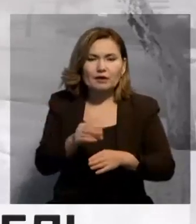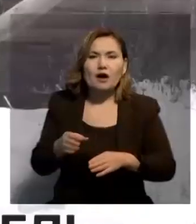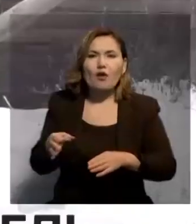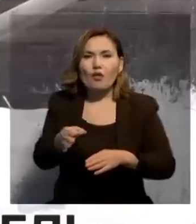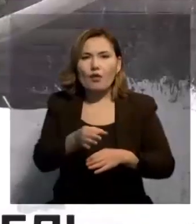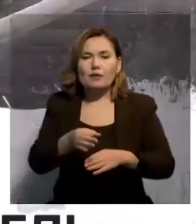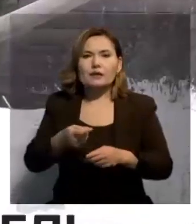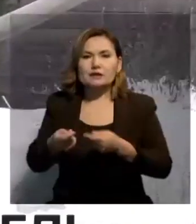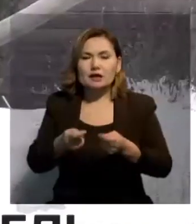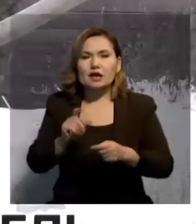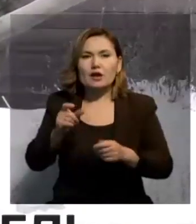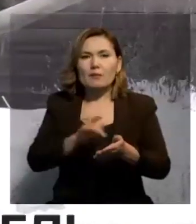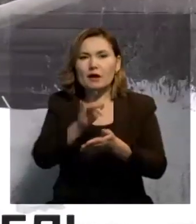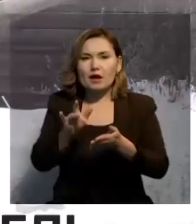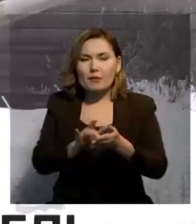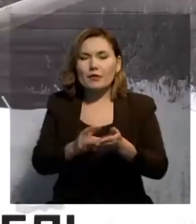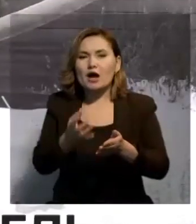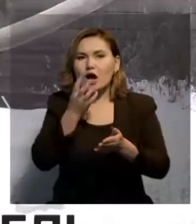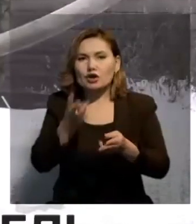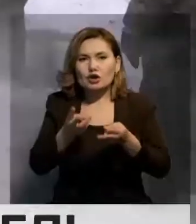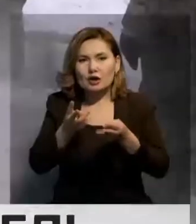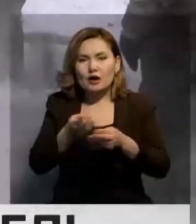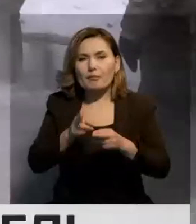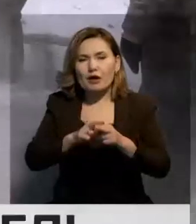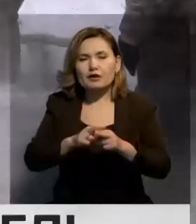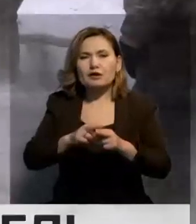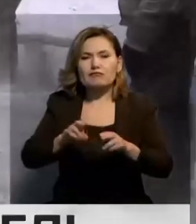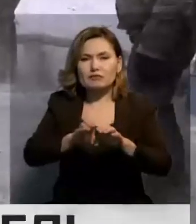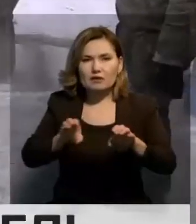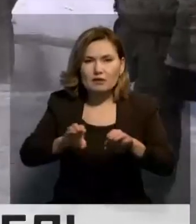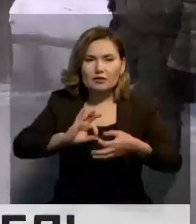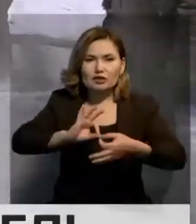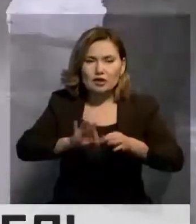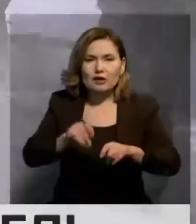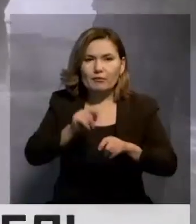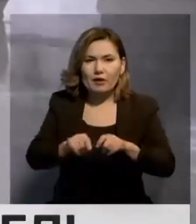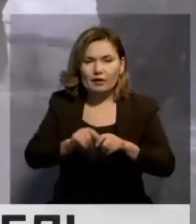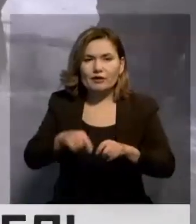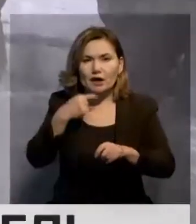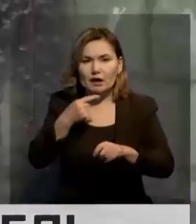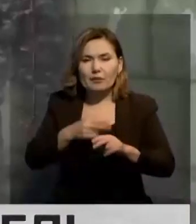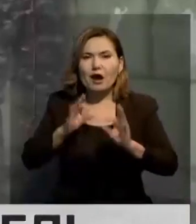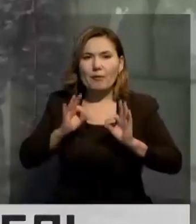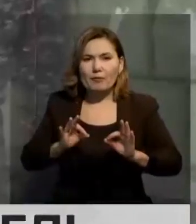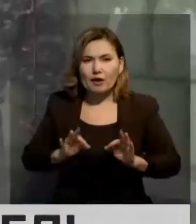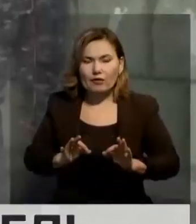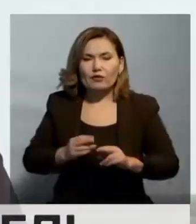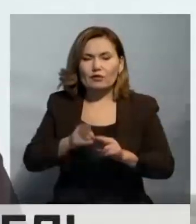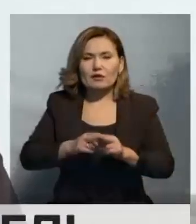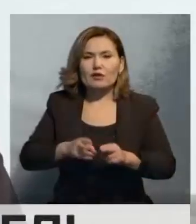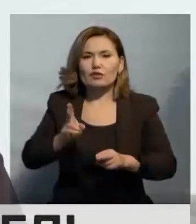Екібастұзды жылумен жабдықтау жүйесінің жай-күйіне техникалық аудит жүргізілетінін айтады. Прокурорлар сот алды тергеуді бастады.